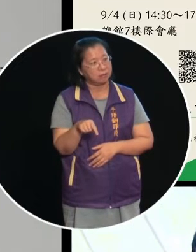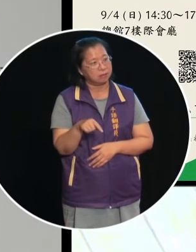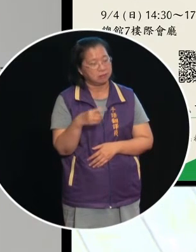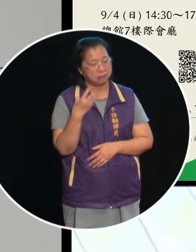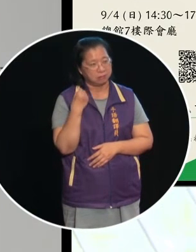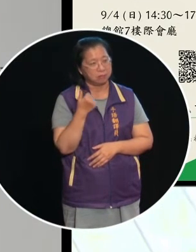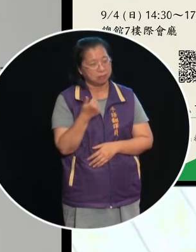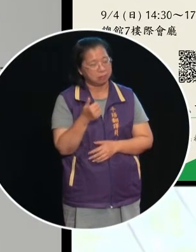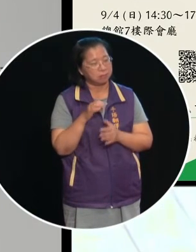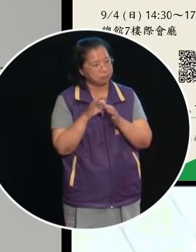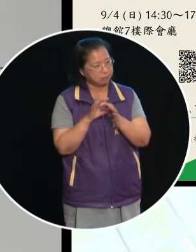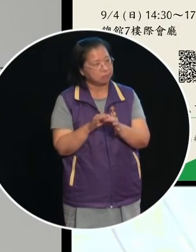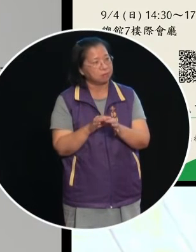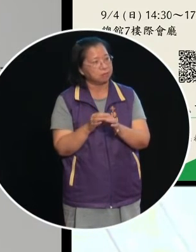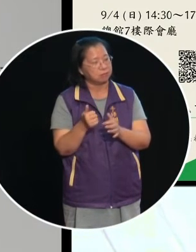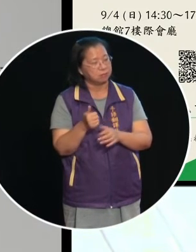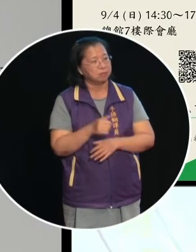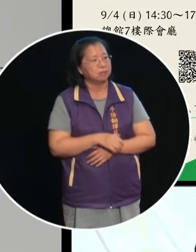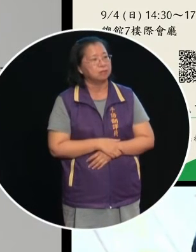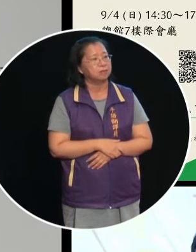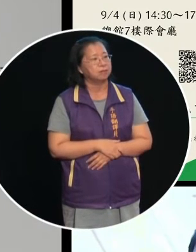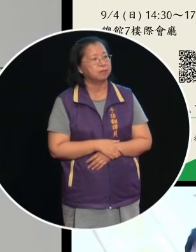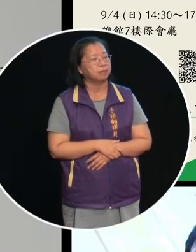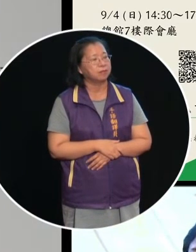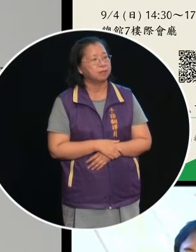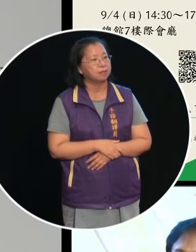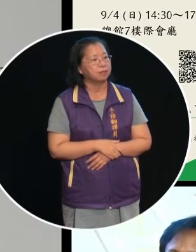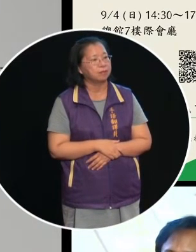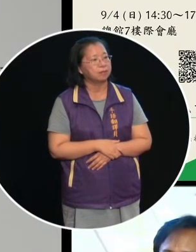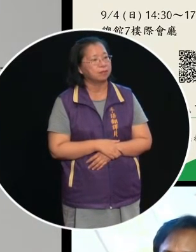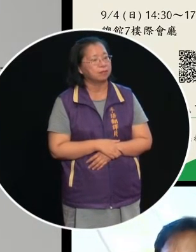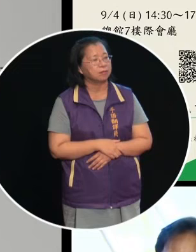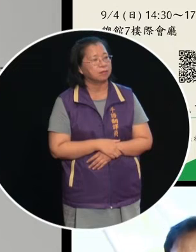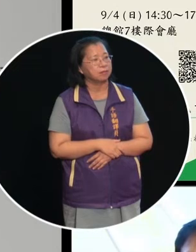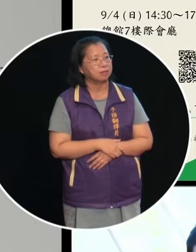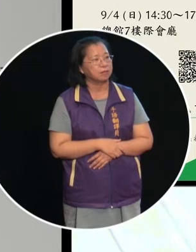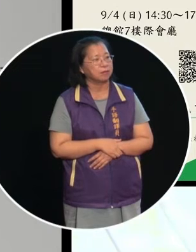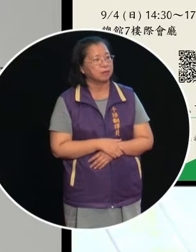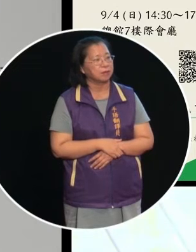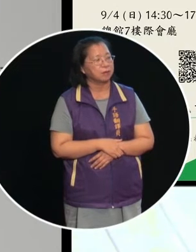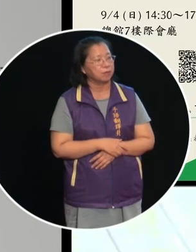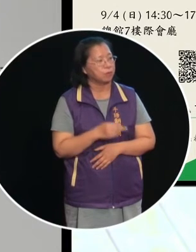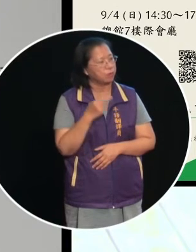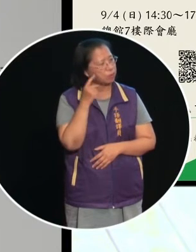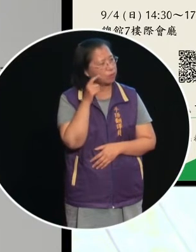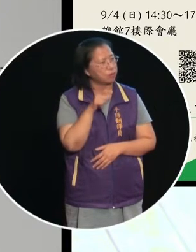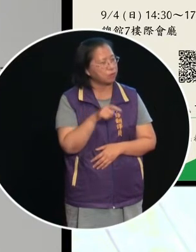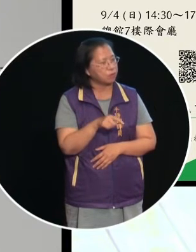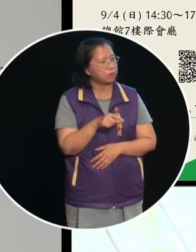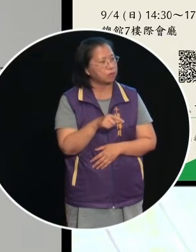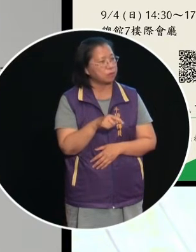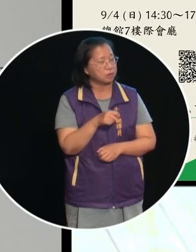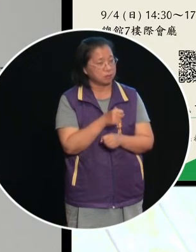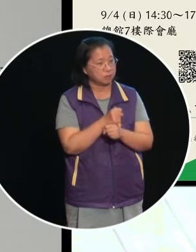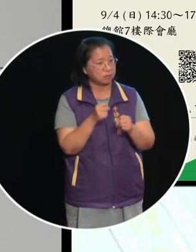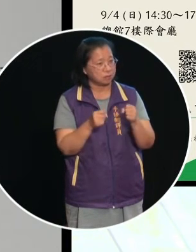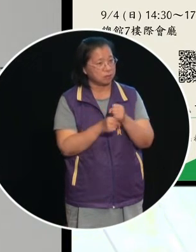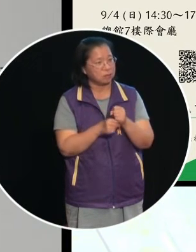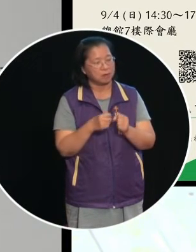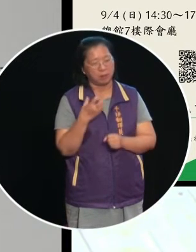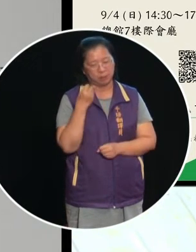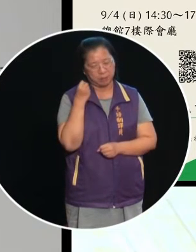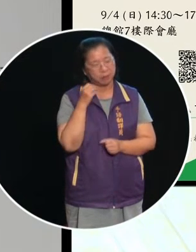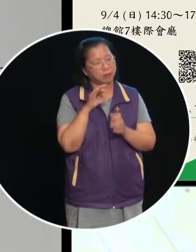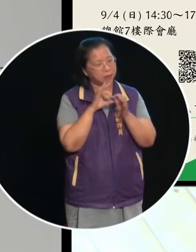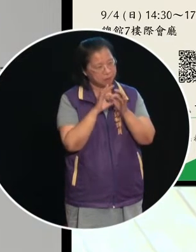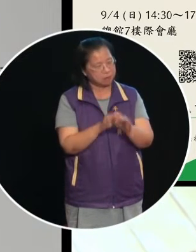主自由的社会，那就对岸一直都控制。我觉得这个结果是一定要保持下去，